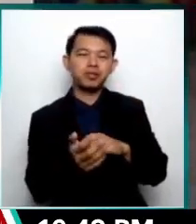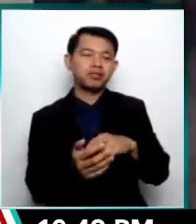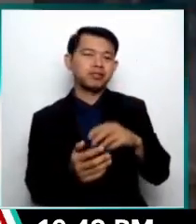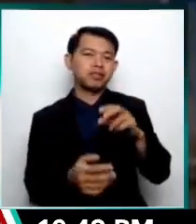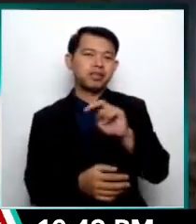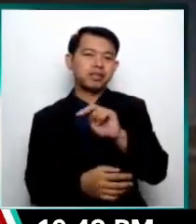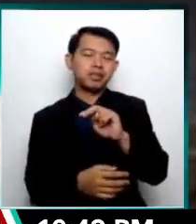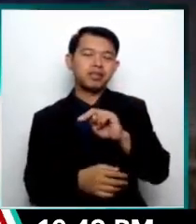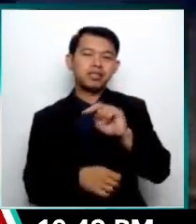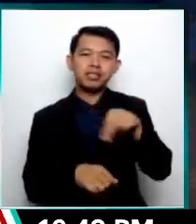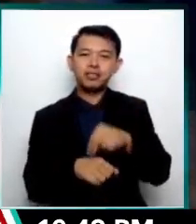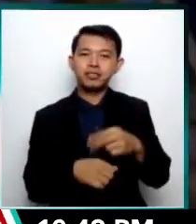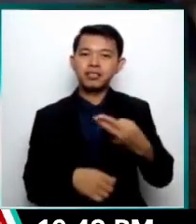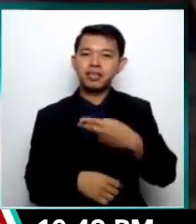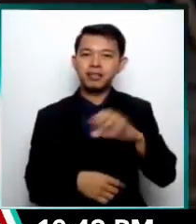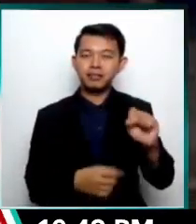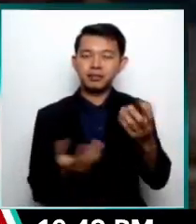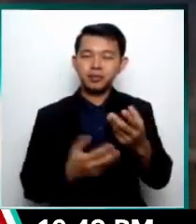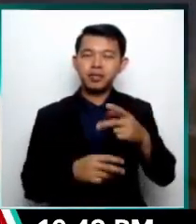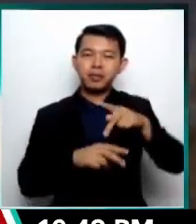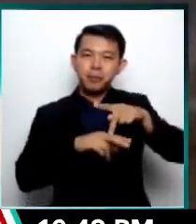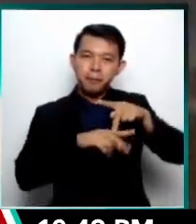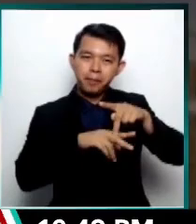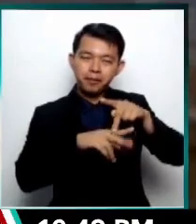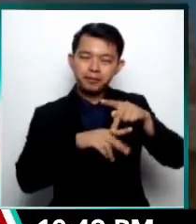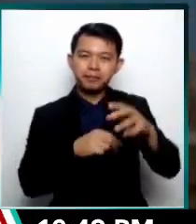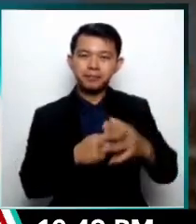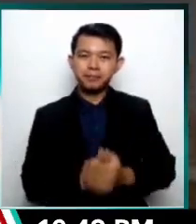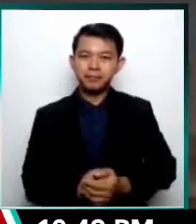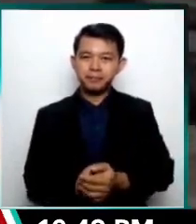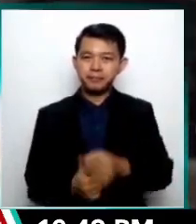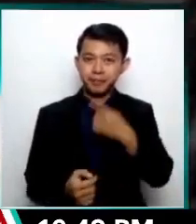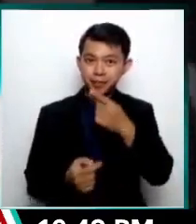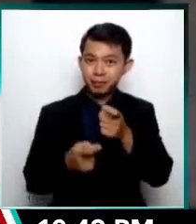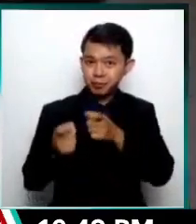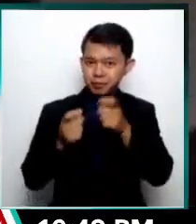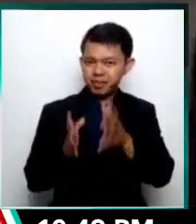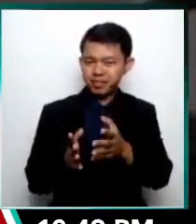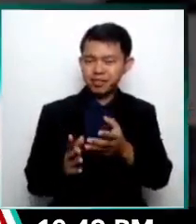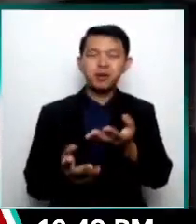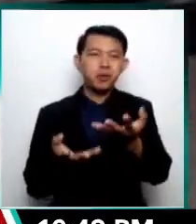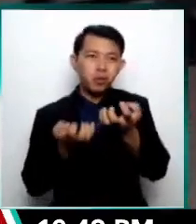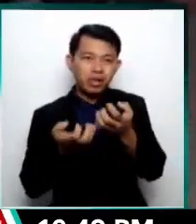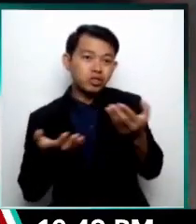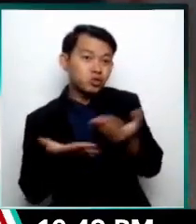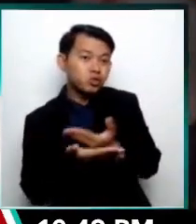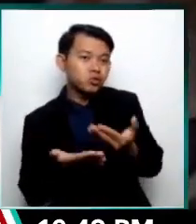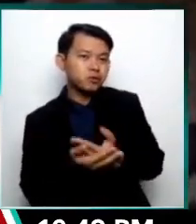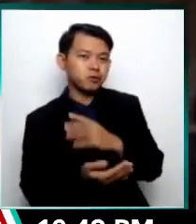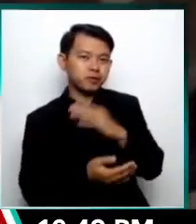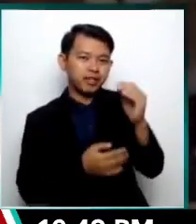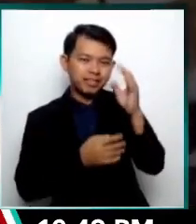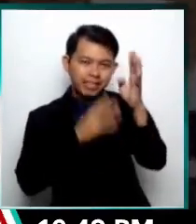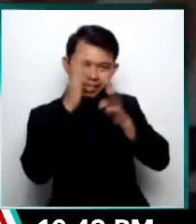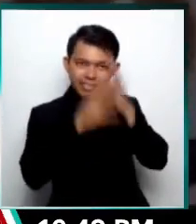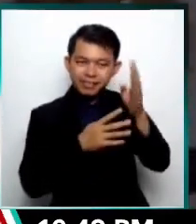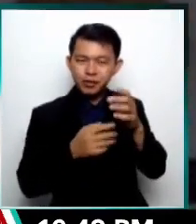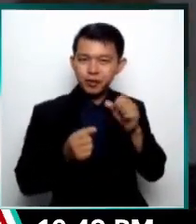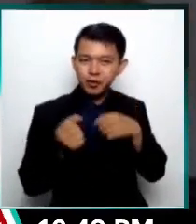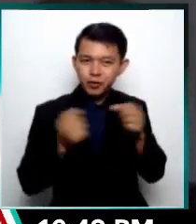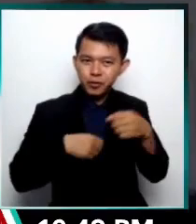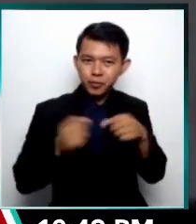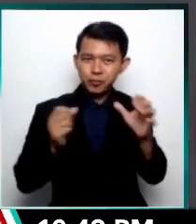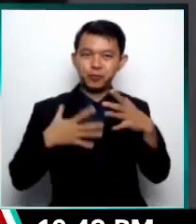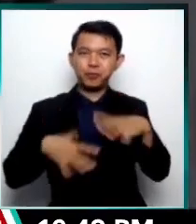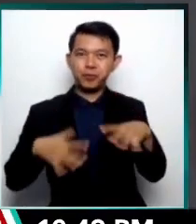Pangasinan. Kwento ng kanyang handler, gusto nila ng bago at kakaibang sportswear, kaya hindi lang damit